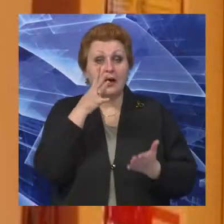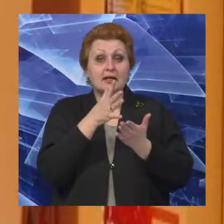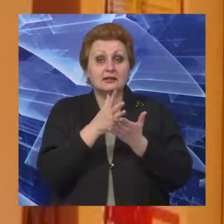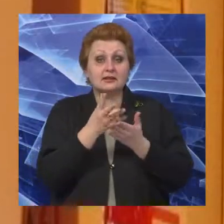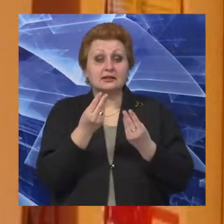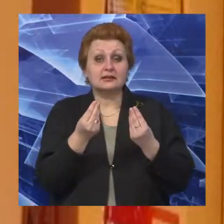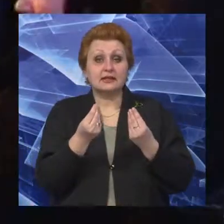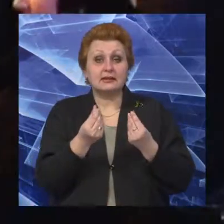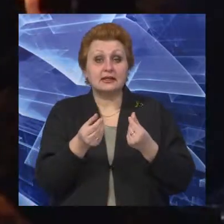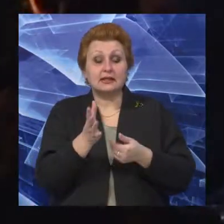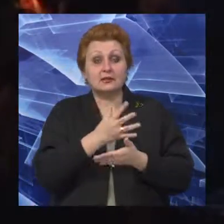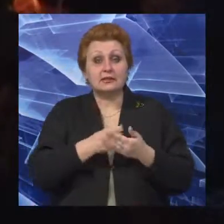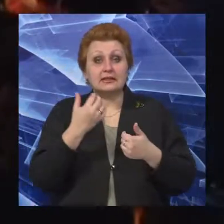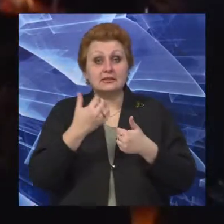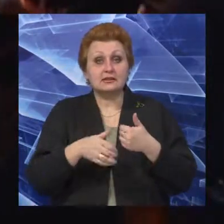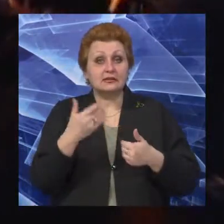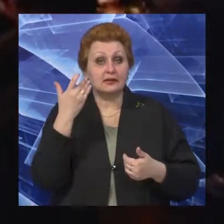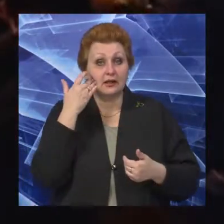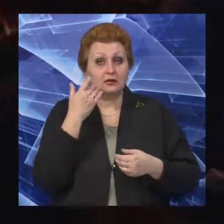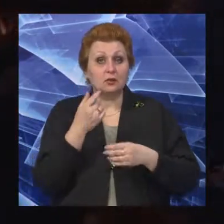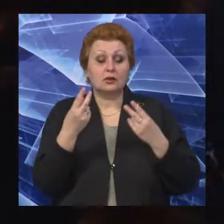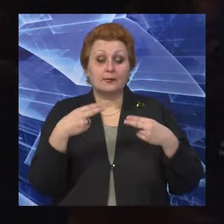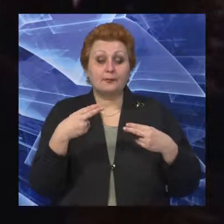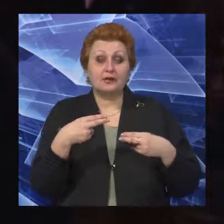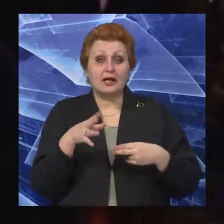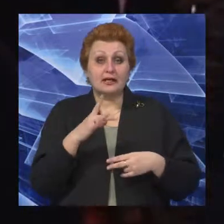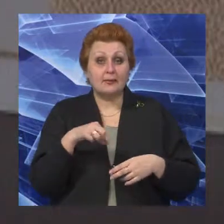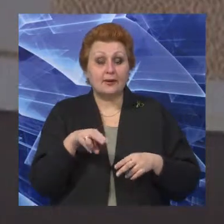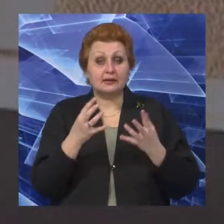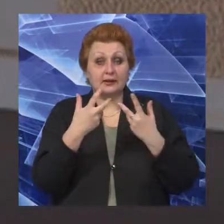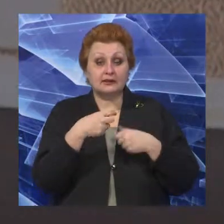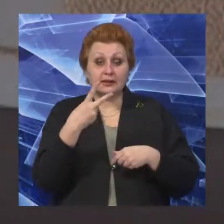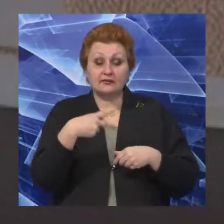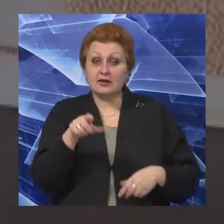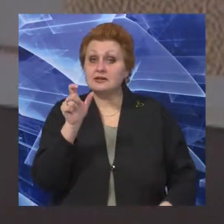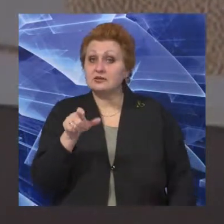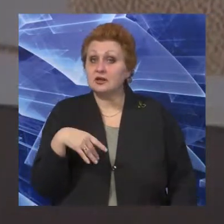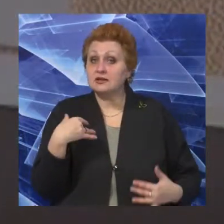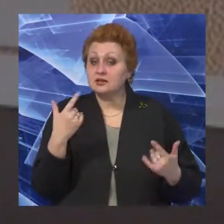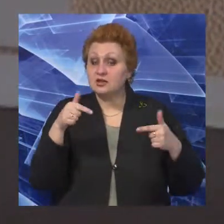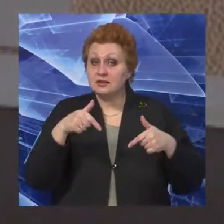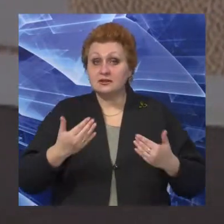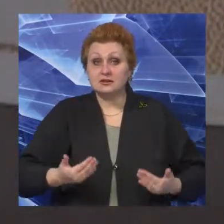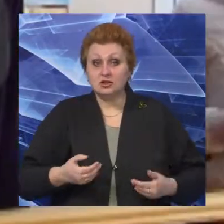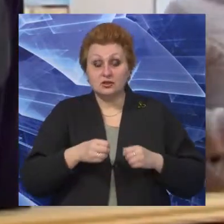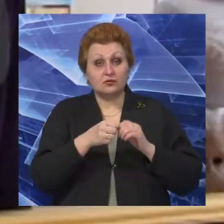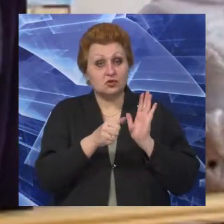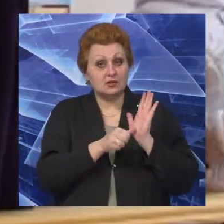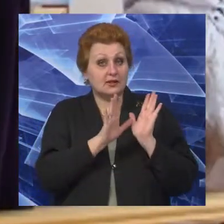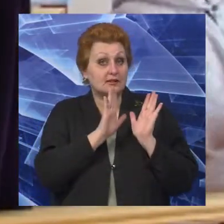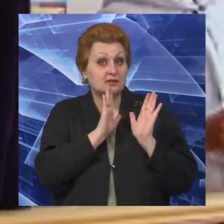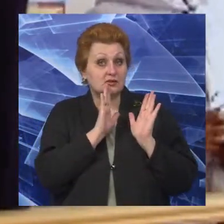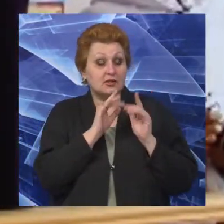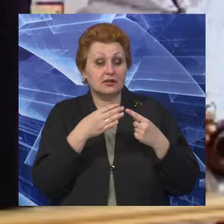Центр существует на деньги благотворителей, среди которых Пятигорская епархия. Заведение рассчитано на 20 человек. Сейчас в нем проживают